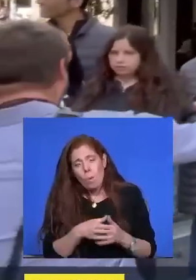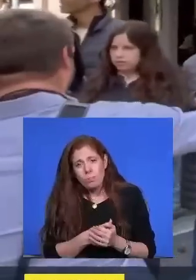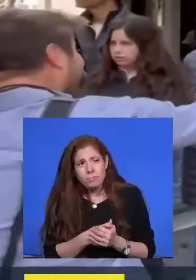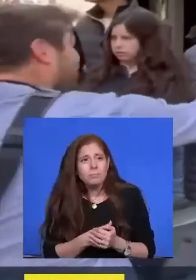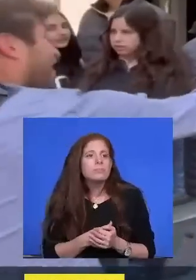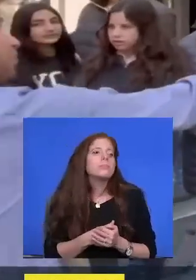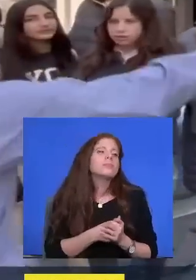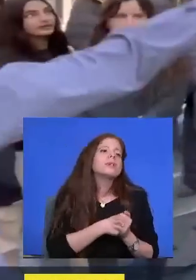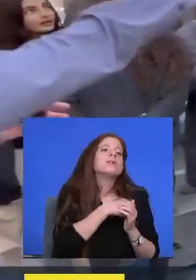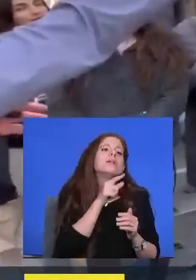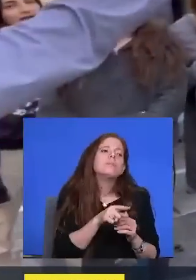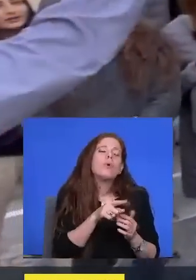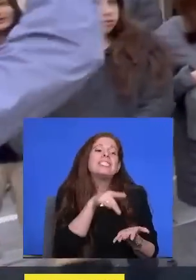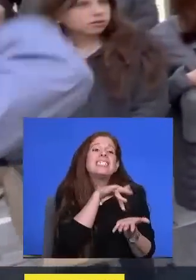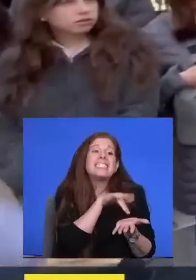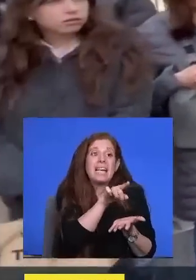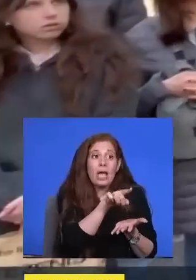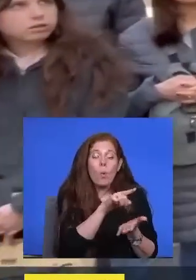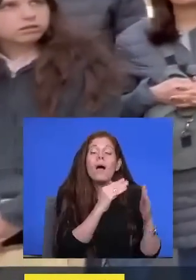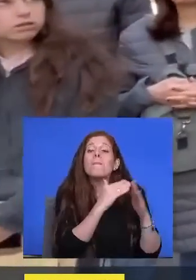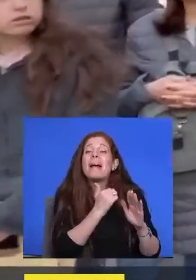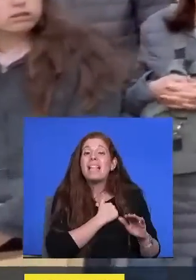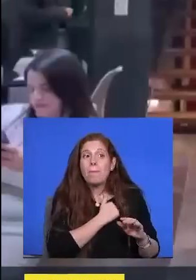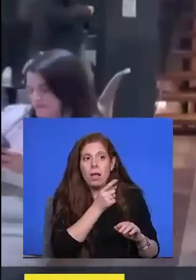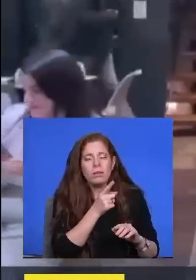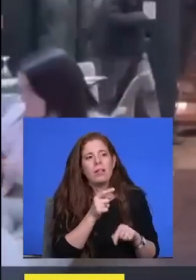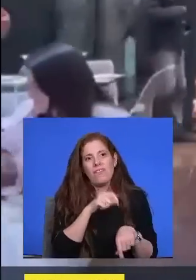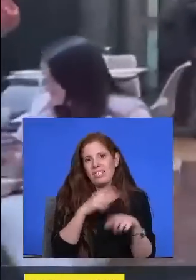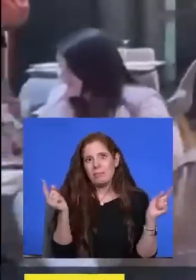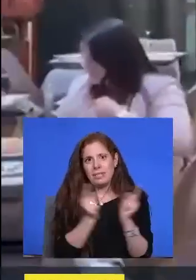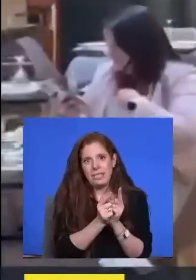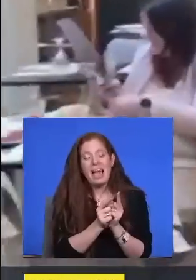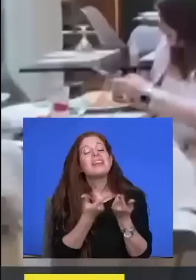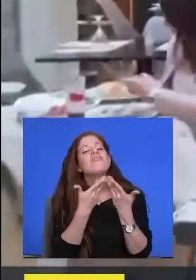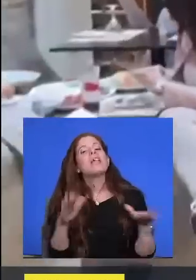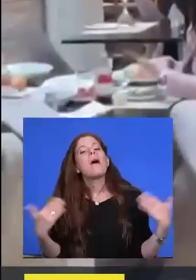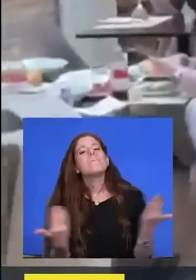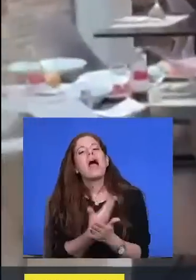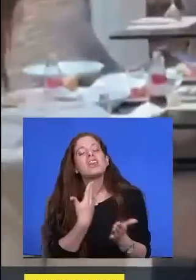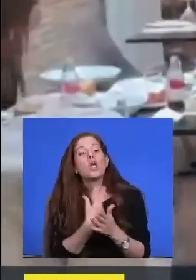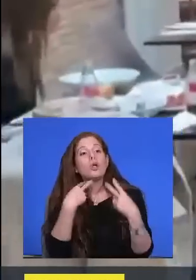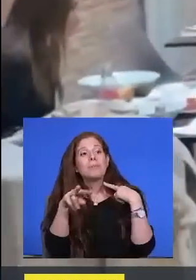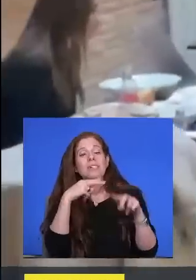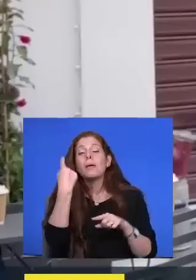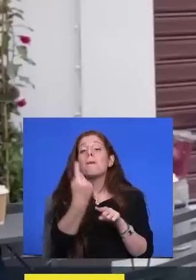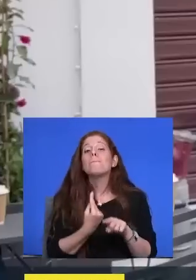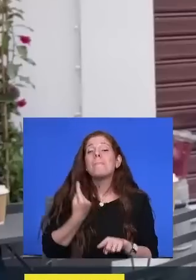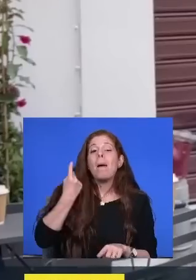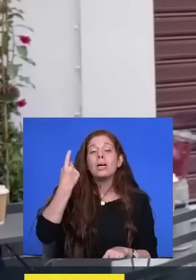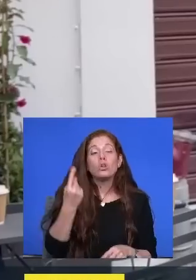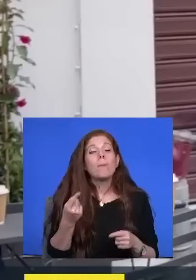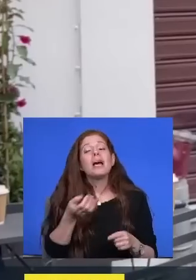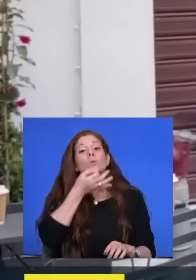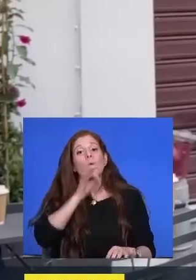זירת האירוע, זה בית חב"ד. לפני זמן קצר נפתחה מחדש מסעדת גוסטיו בפעם הראשונה מאז הותר לפרסום